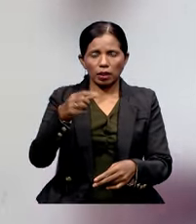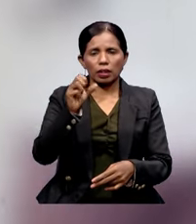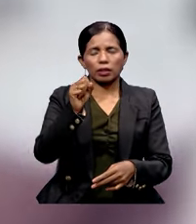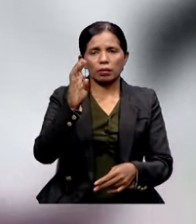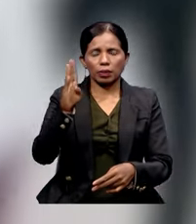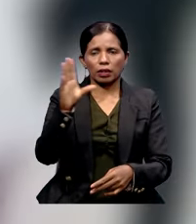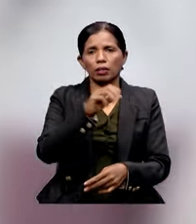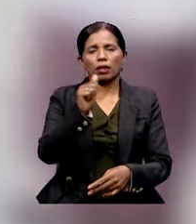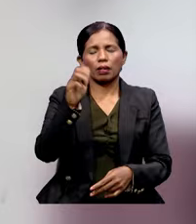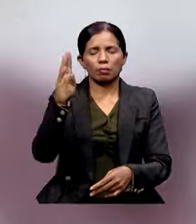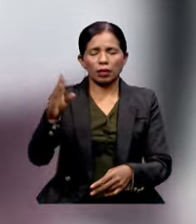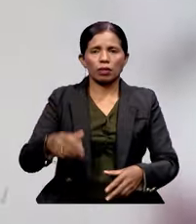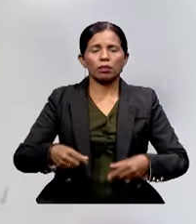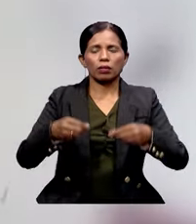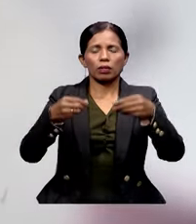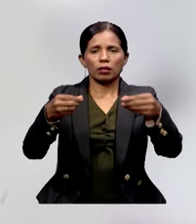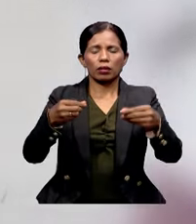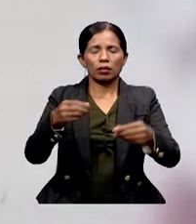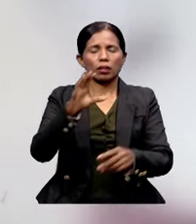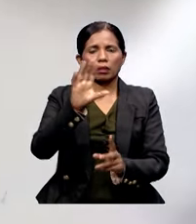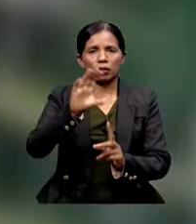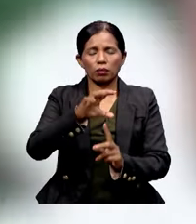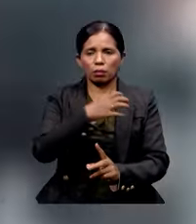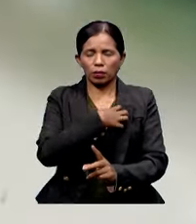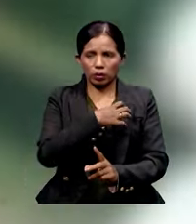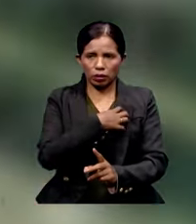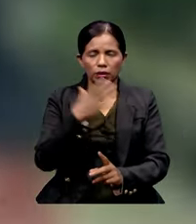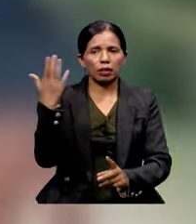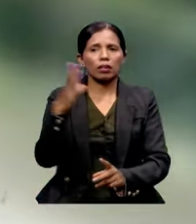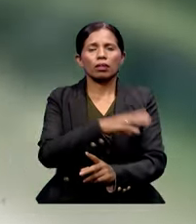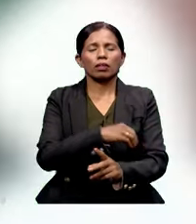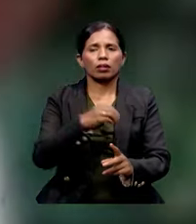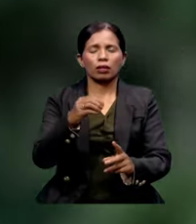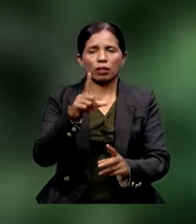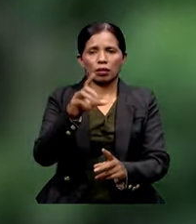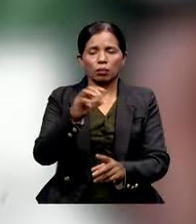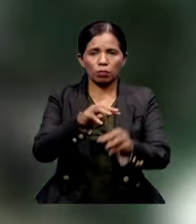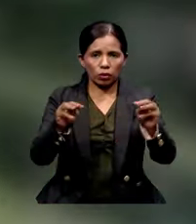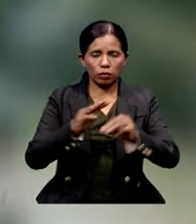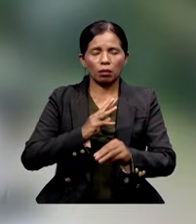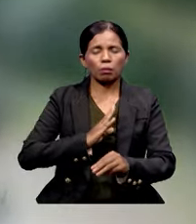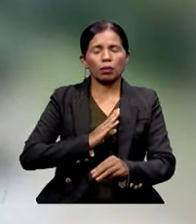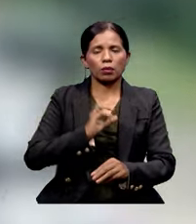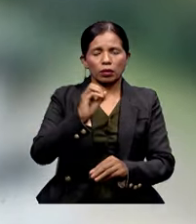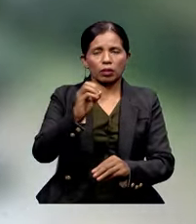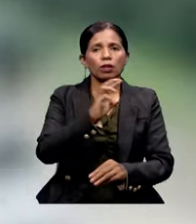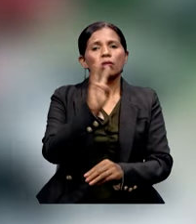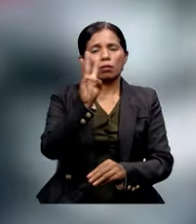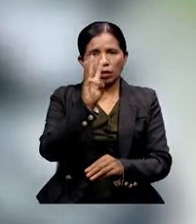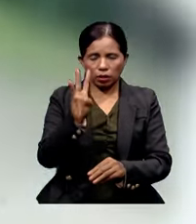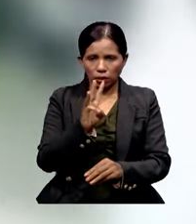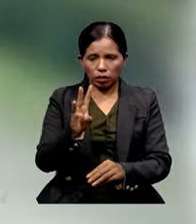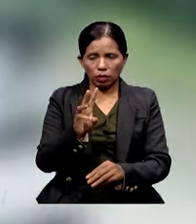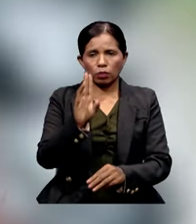ABN entregaan ba postu polisi unidade patrulhamento frontera Lontama munisipu Bobonaru iha kuarta ne no